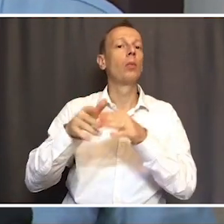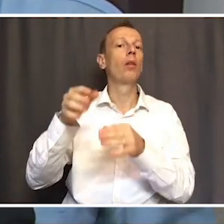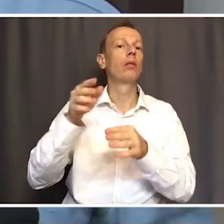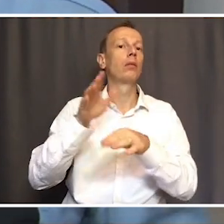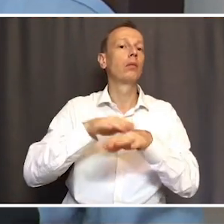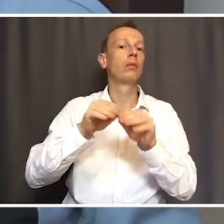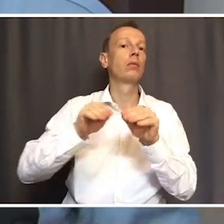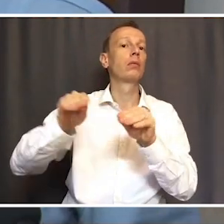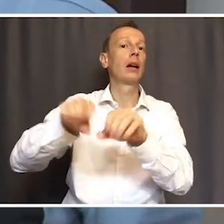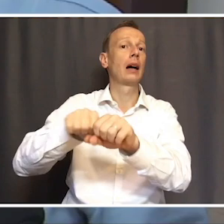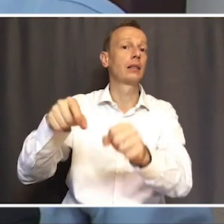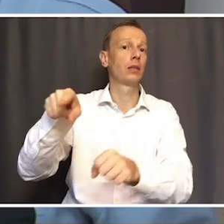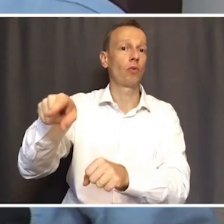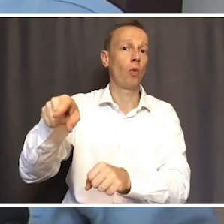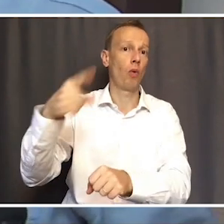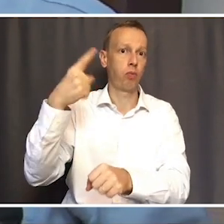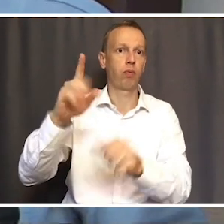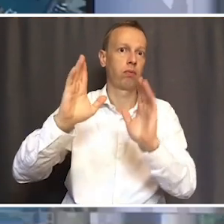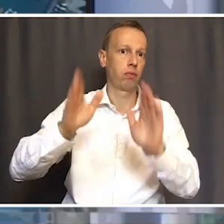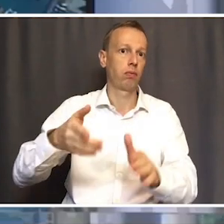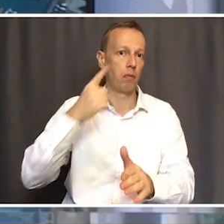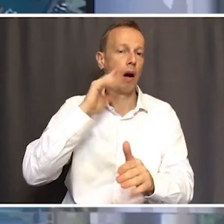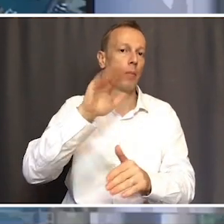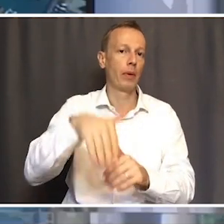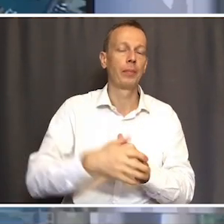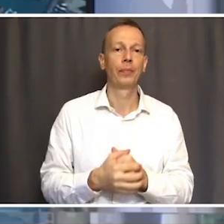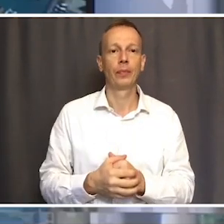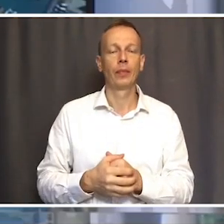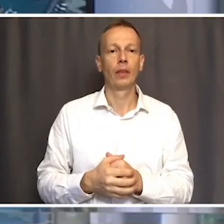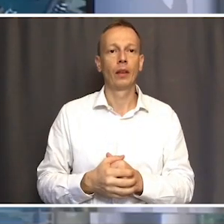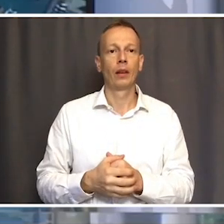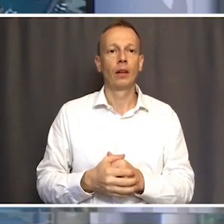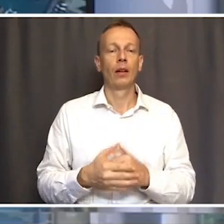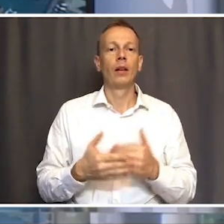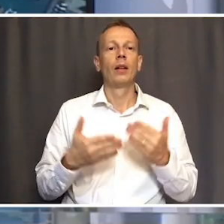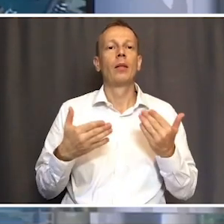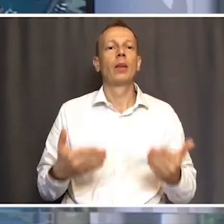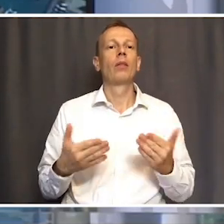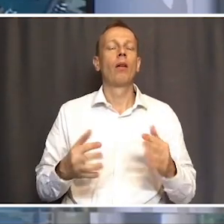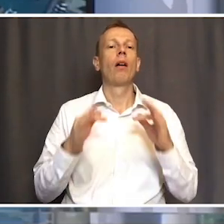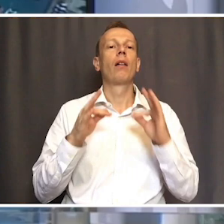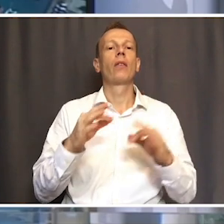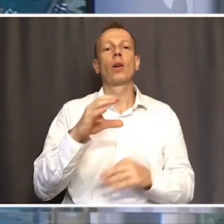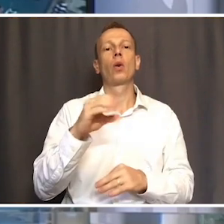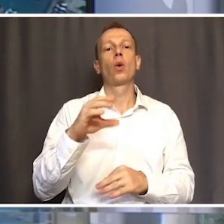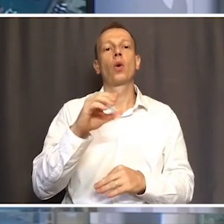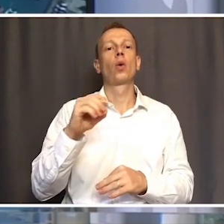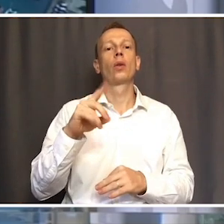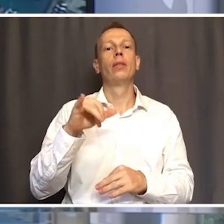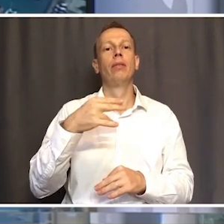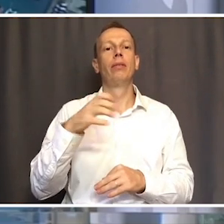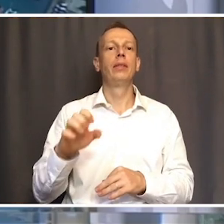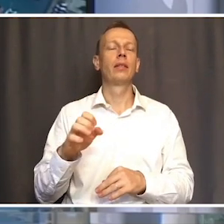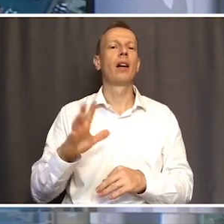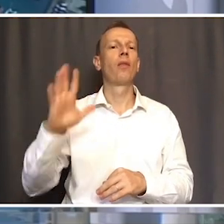Cour de cassation n'aura pas fait son office. Justice toujours, Cocodine n'a finalement pas été jugé en appel aujourd'hui. L'affaire a